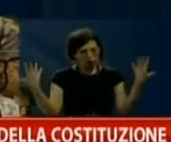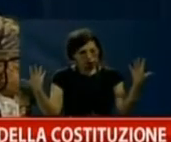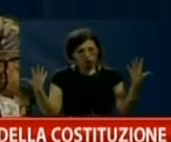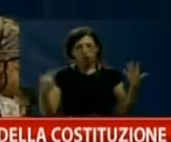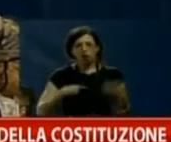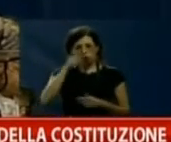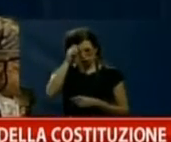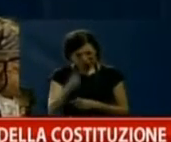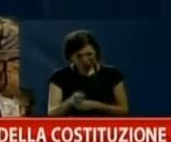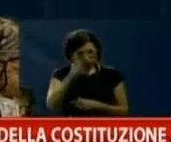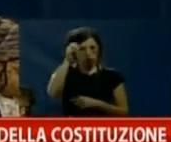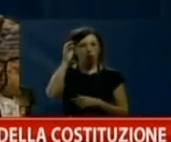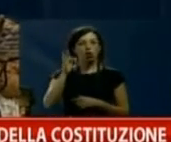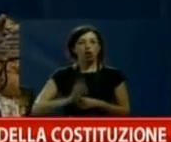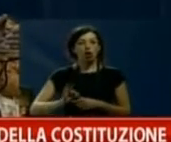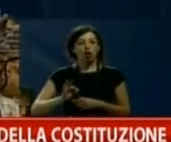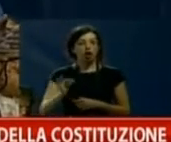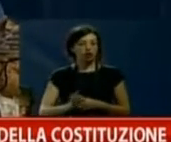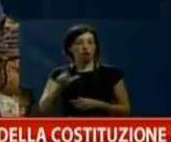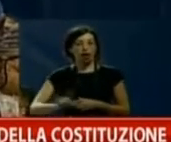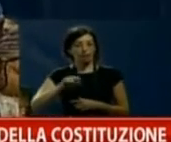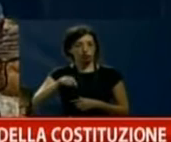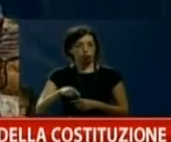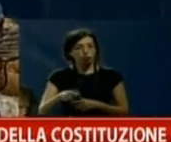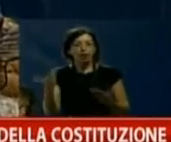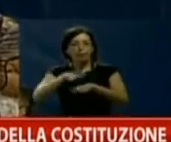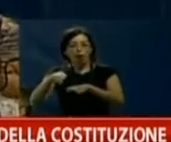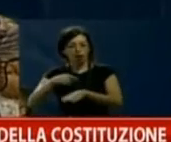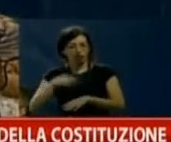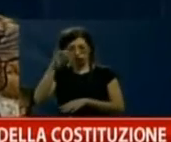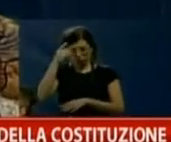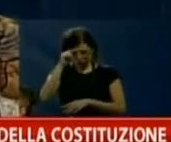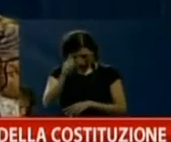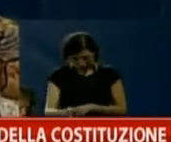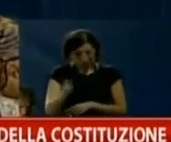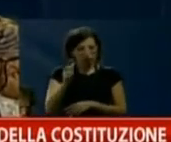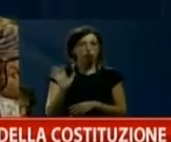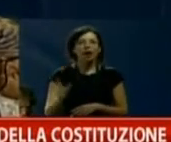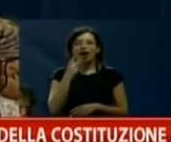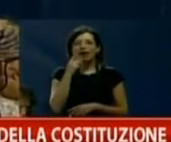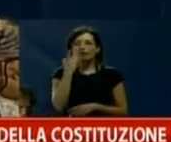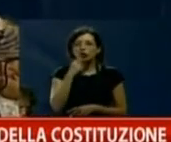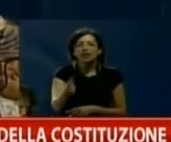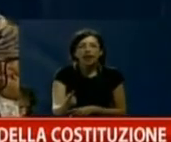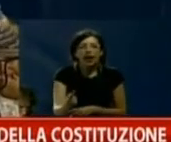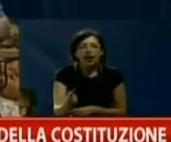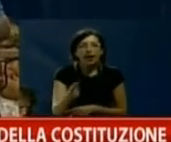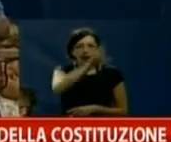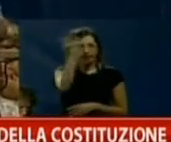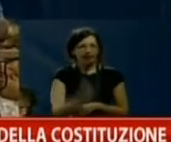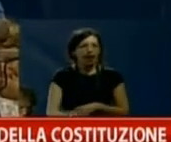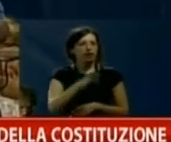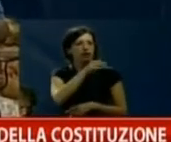ossequio ai morti di Lampedusa. Ma abbiamo bisogno di tragedie in questo paese, abbiamo bisogno